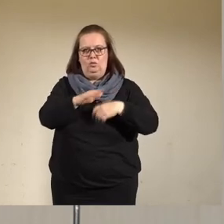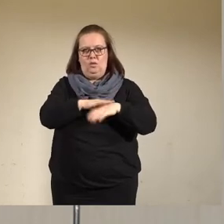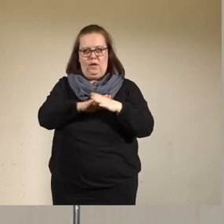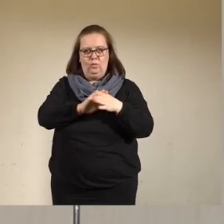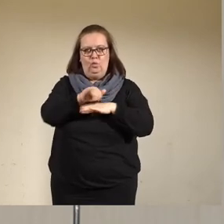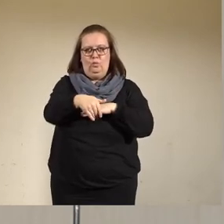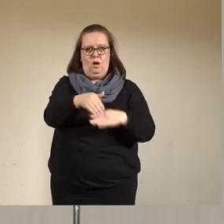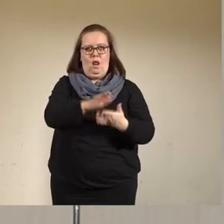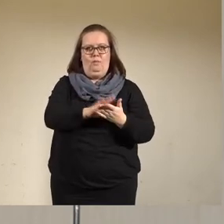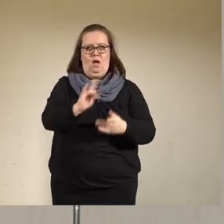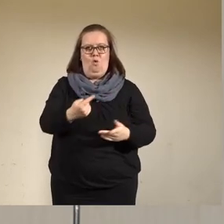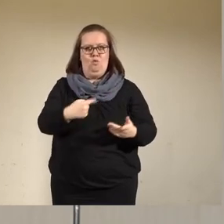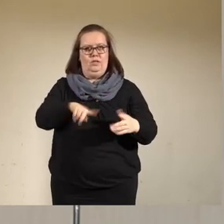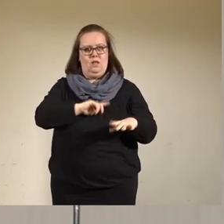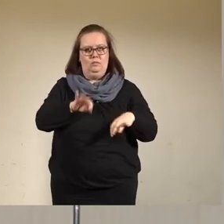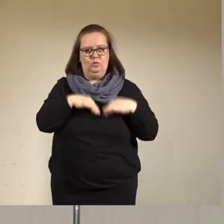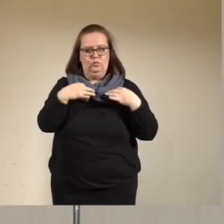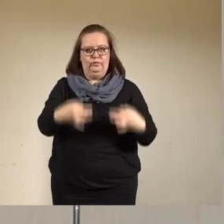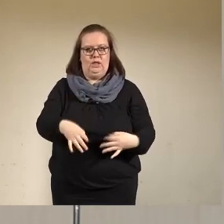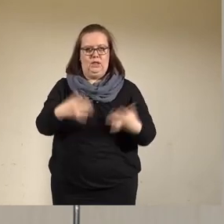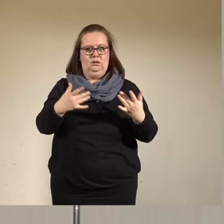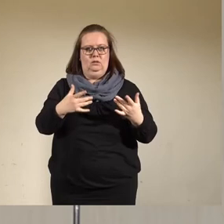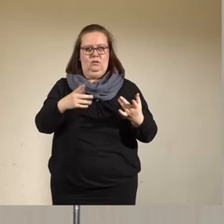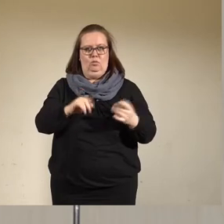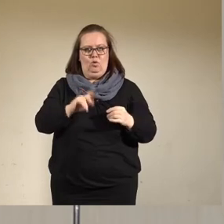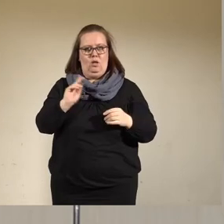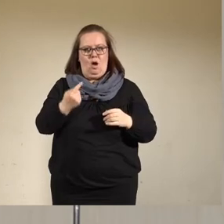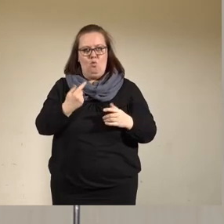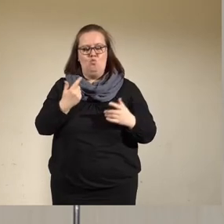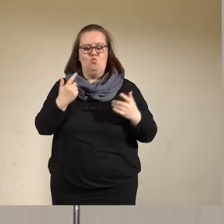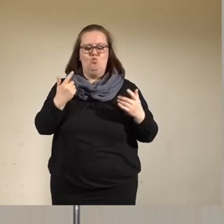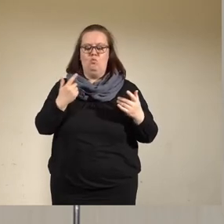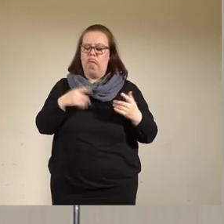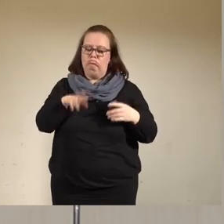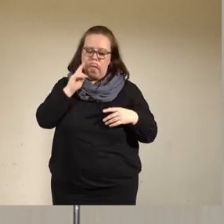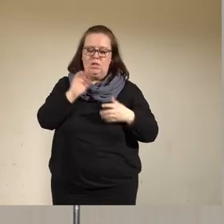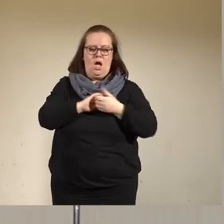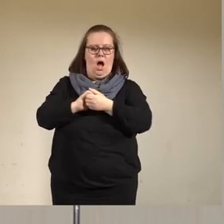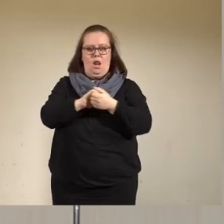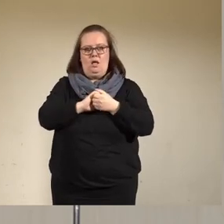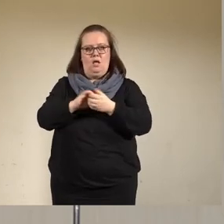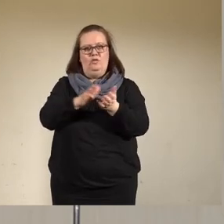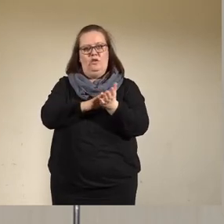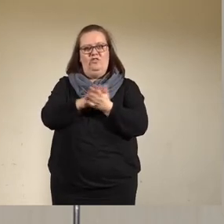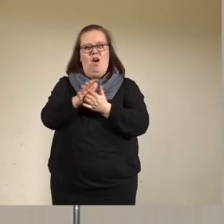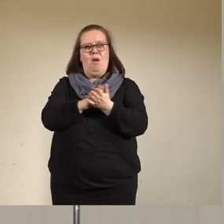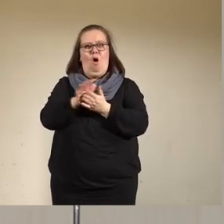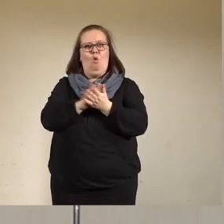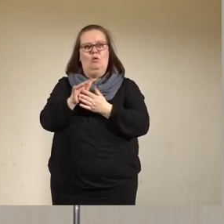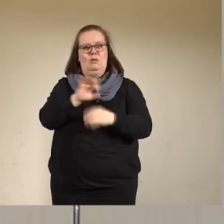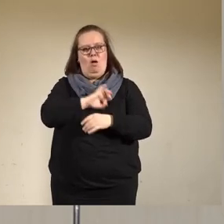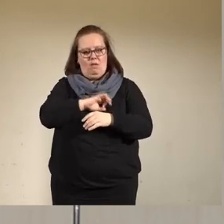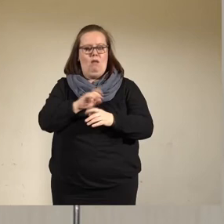Haushaltsverhandlungszeiten hinaus. Da bin ich sehr froh, dass die Allianz der verbrauchten Parteien,